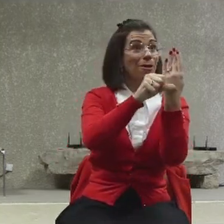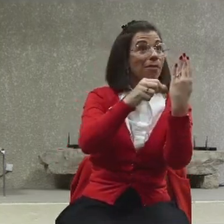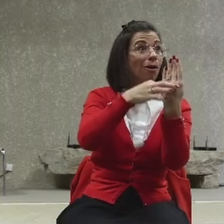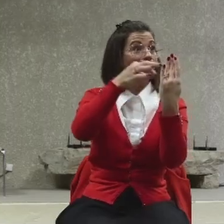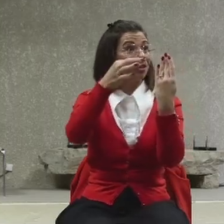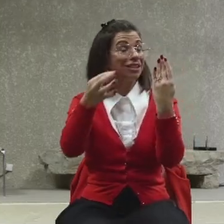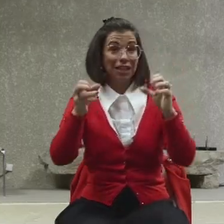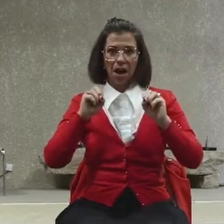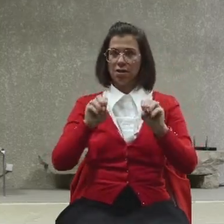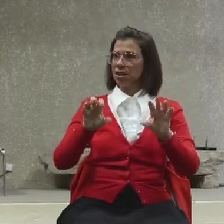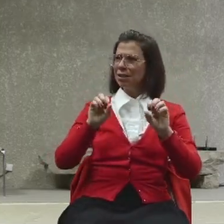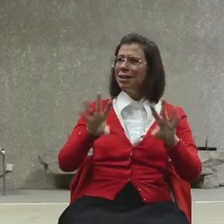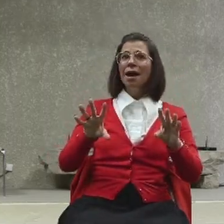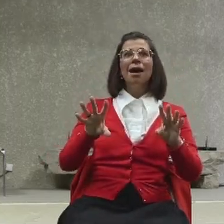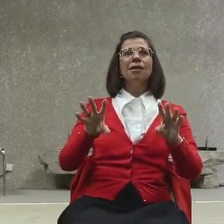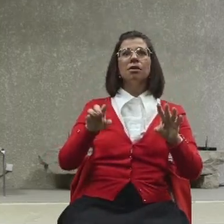création.